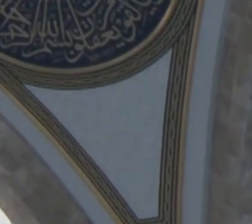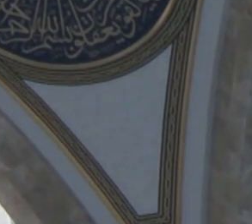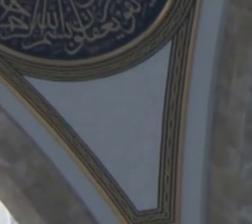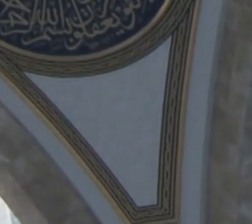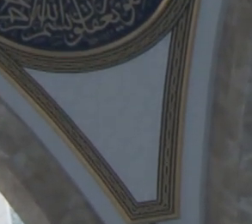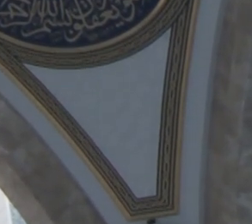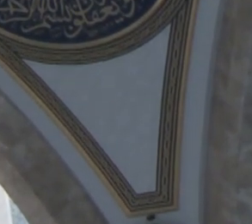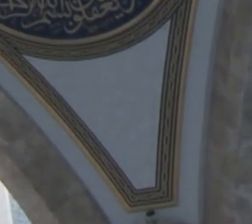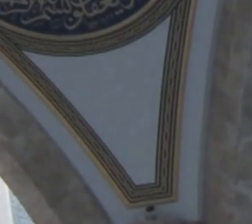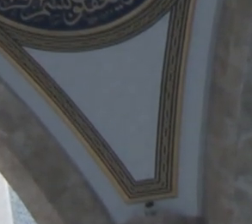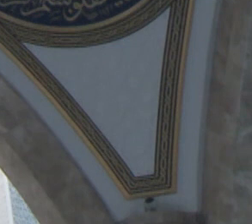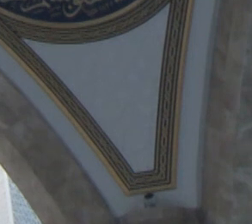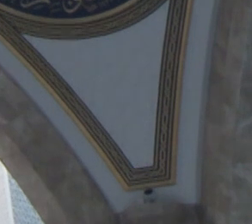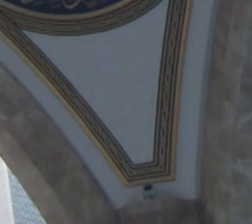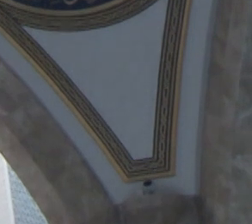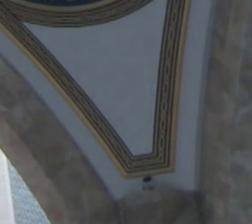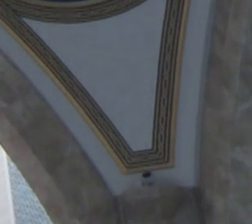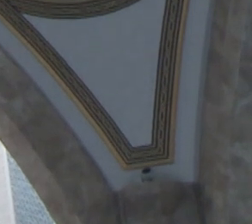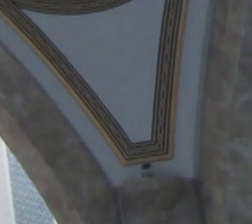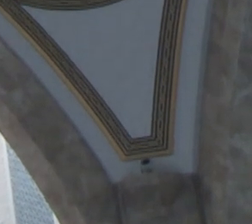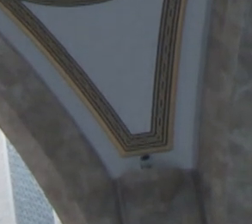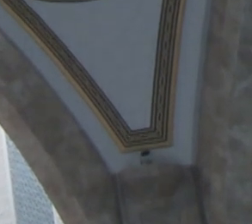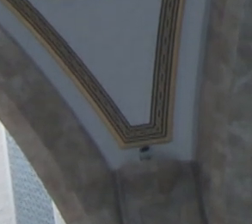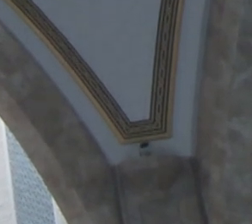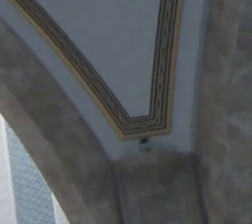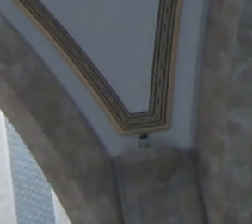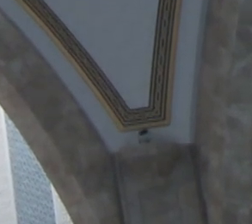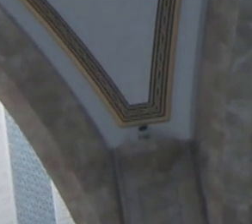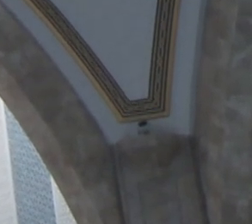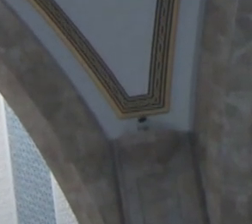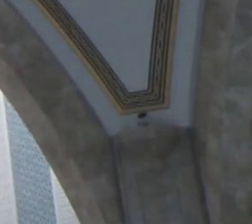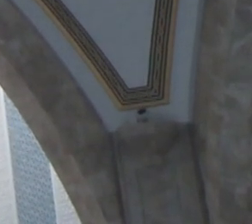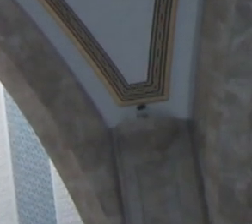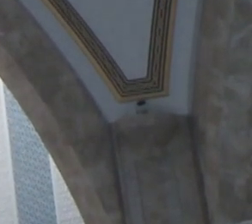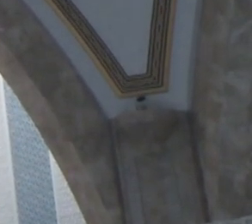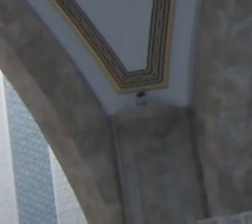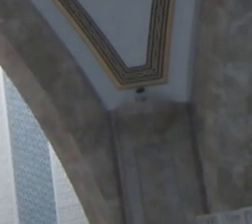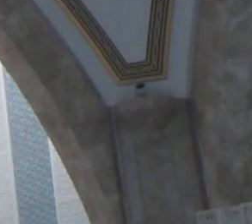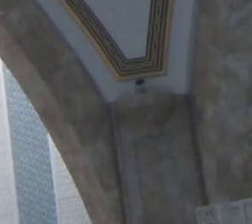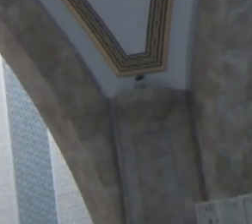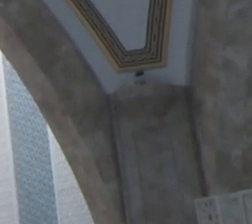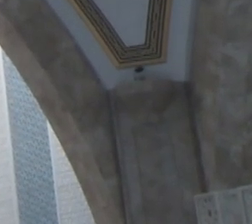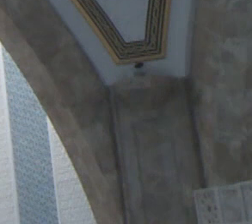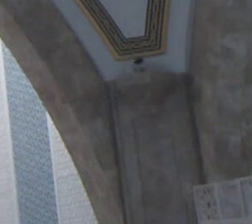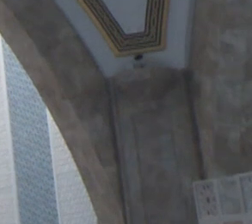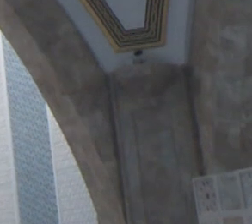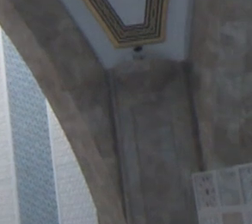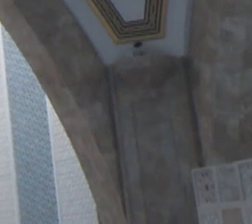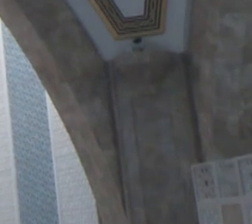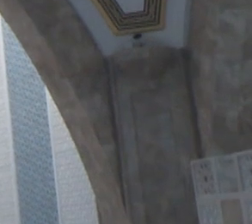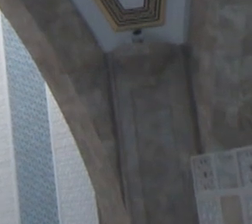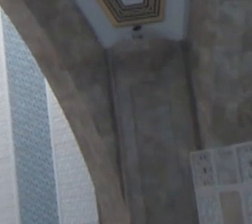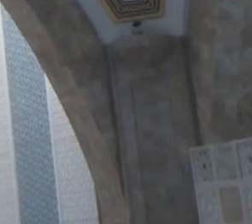الحمد لله رب العالمين والصلاة والسلام على رسولنا محمد